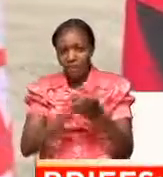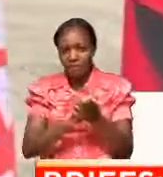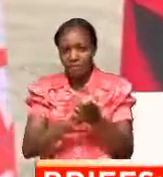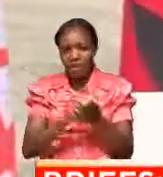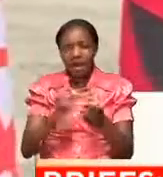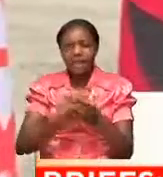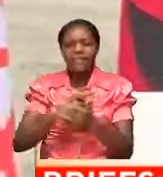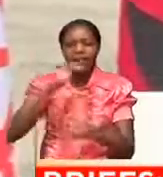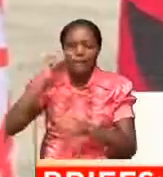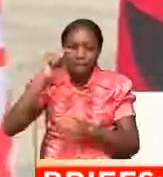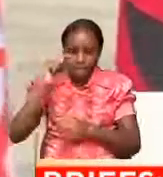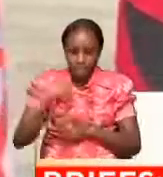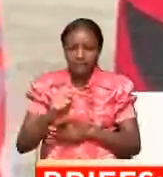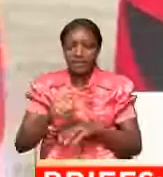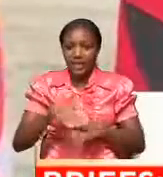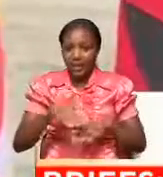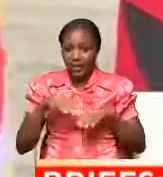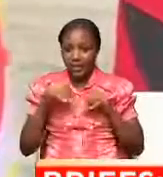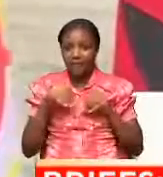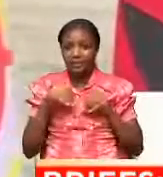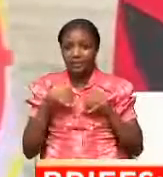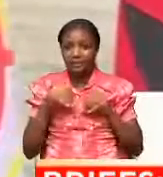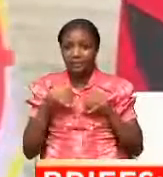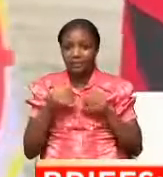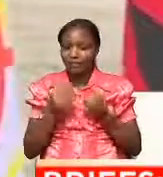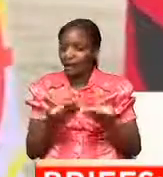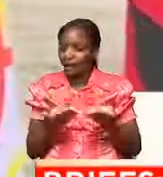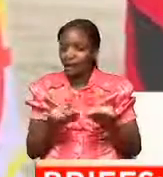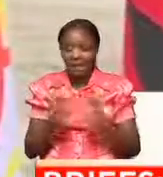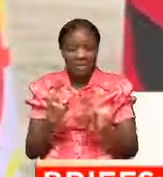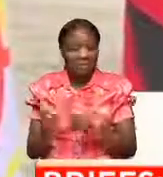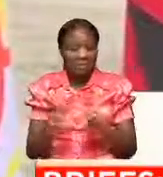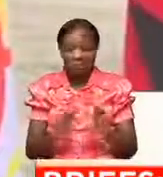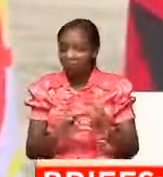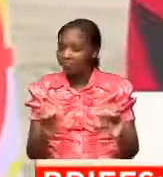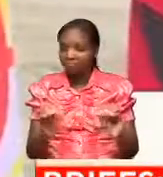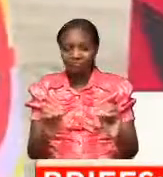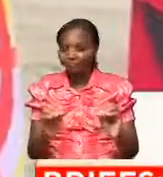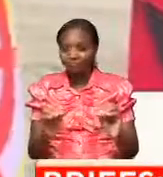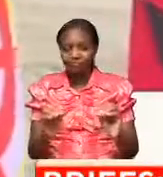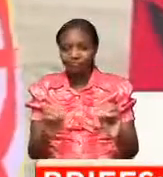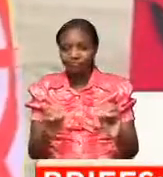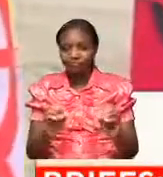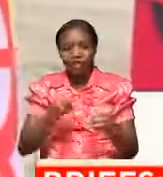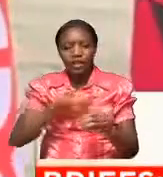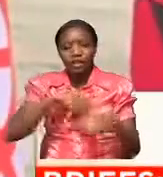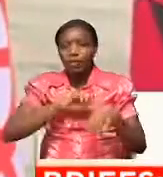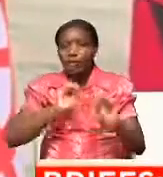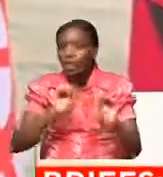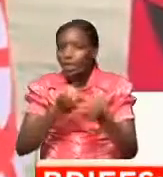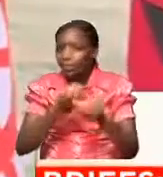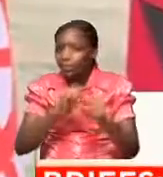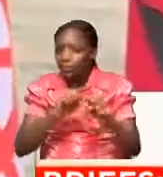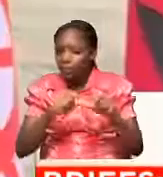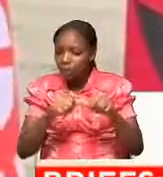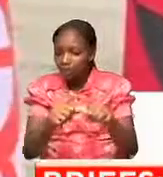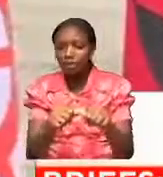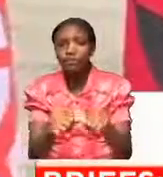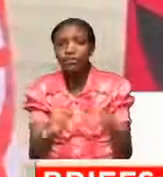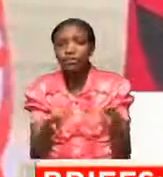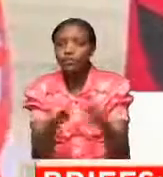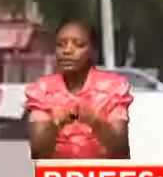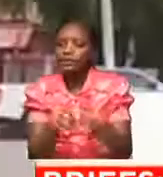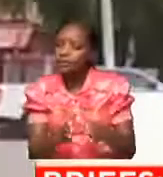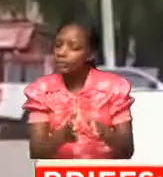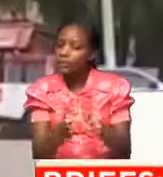tuwe wenye kukubali ya kuwa things cannot be the way they are. Hatuwezi kuendelea vile vile tulivyokuwa